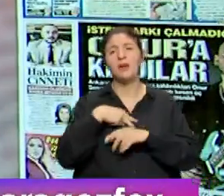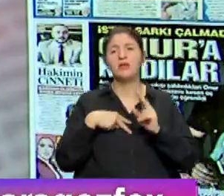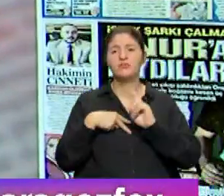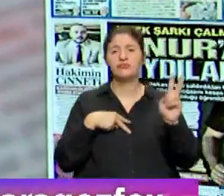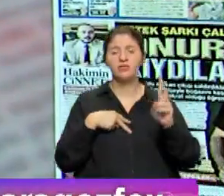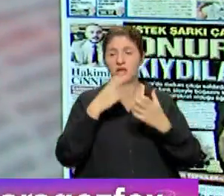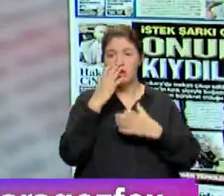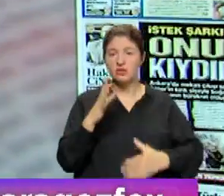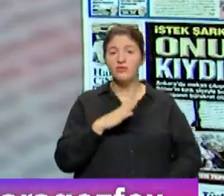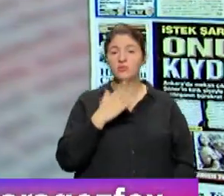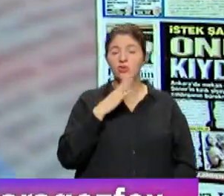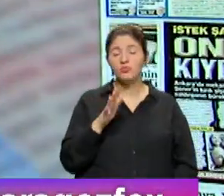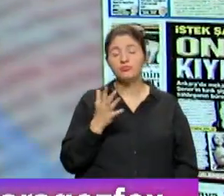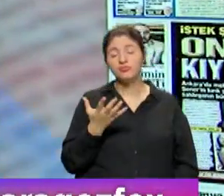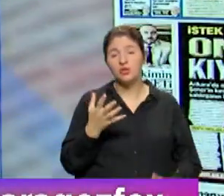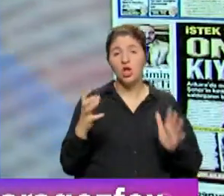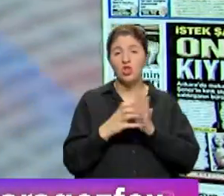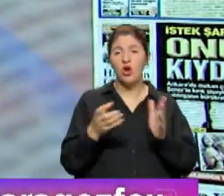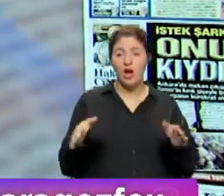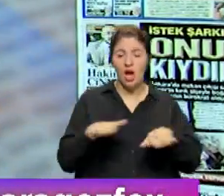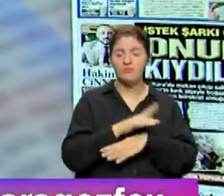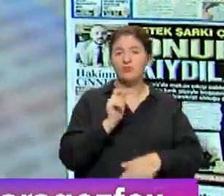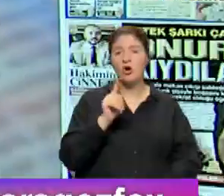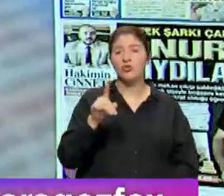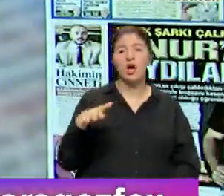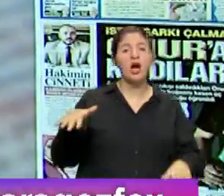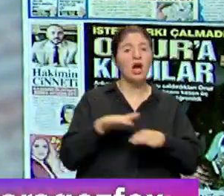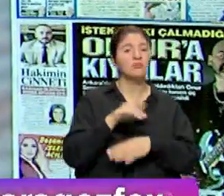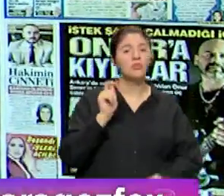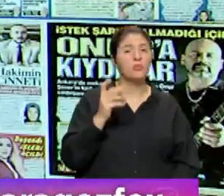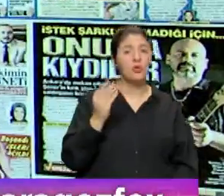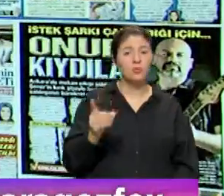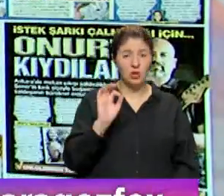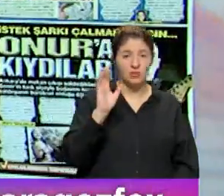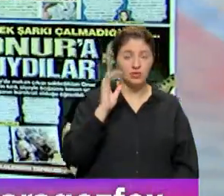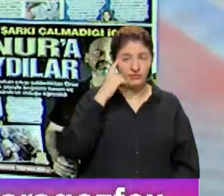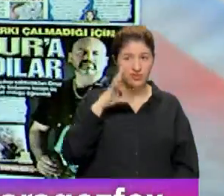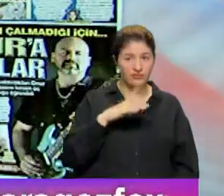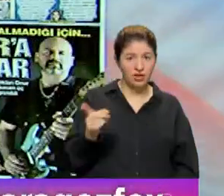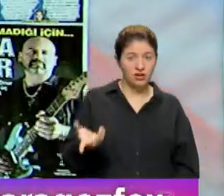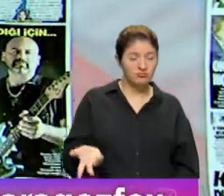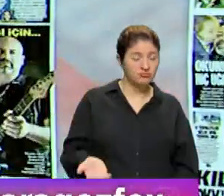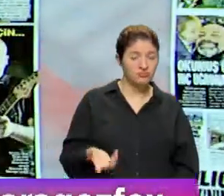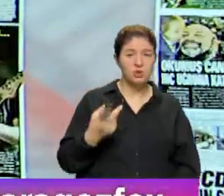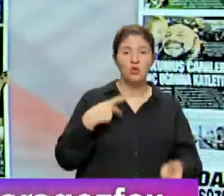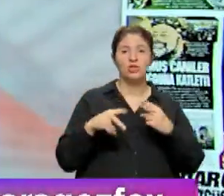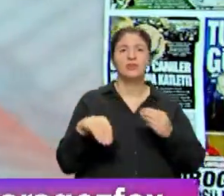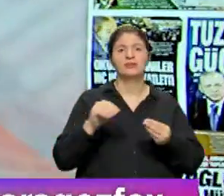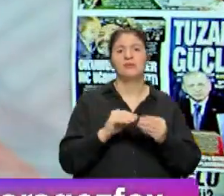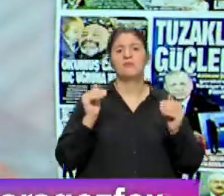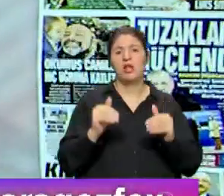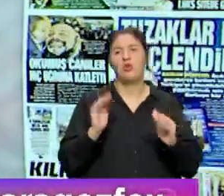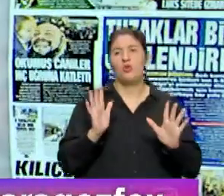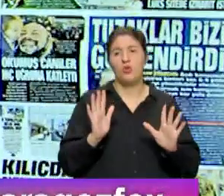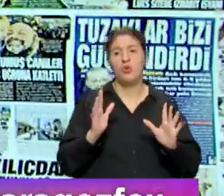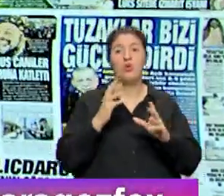Belediyesi'nin katkısı var mı Yok Mu logo kapatılınca Belki o da kapatılmış oluyor böyle mi yaklaşılıyor sonra ulaşıma zam yapılıyor